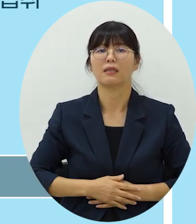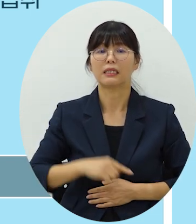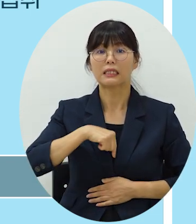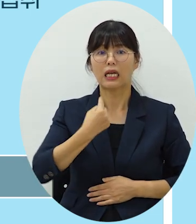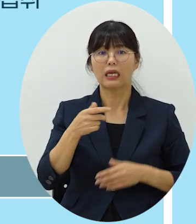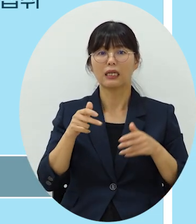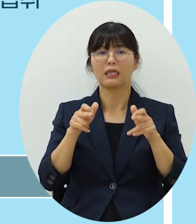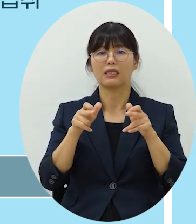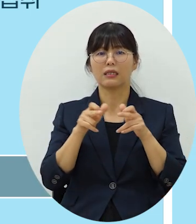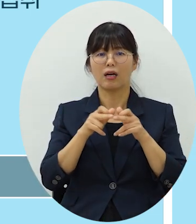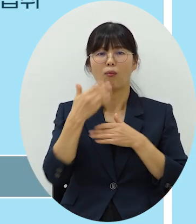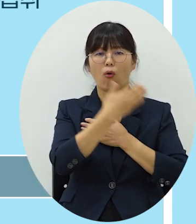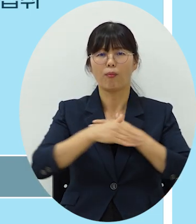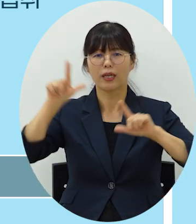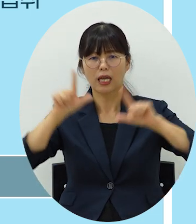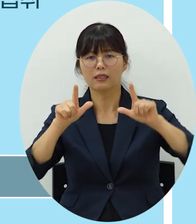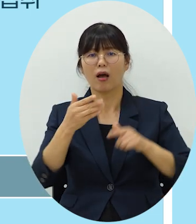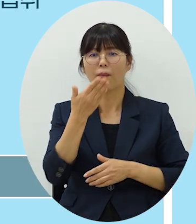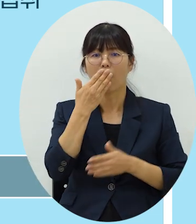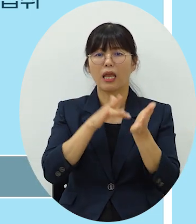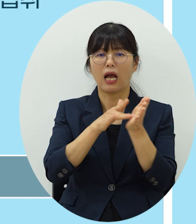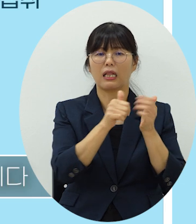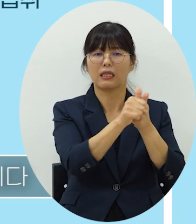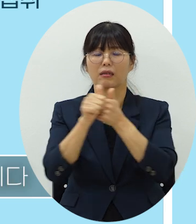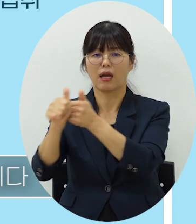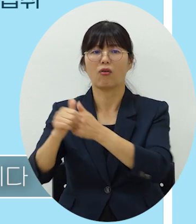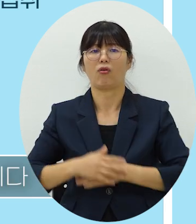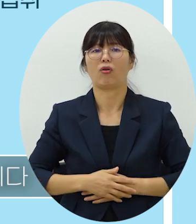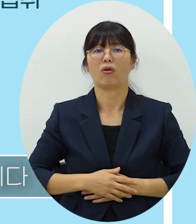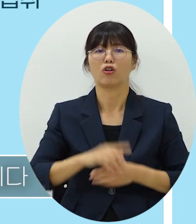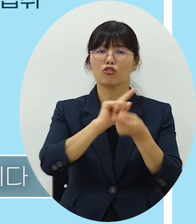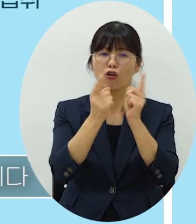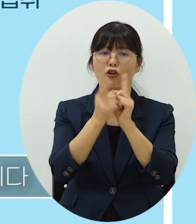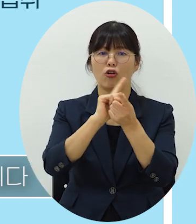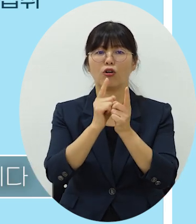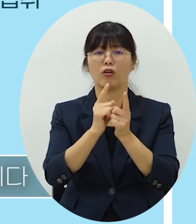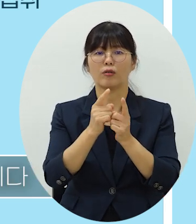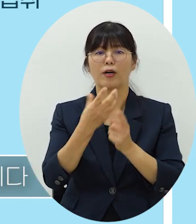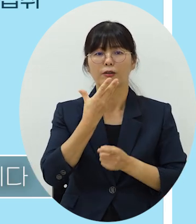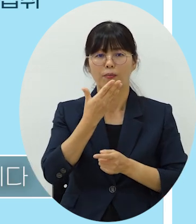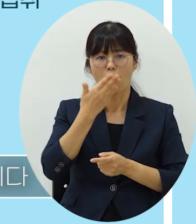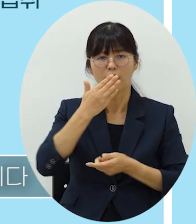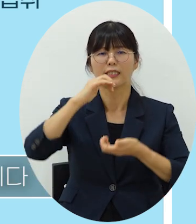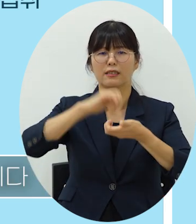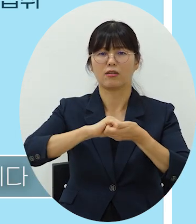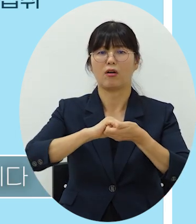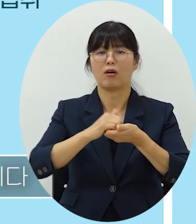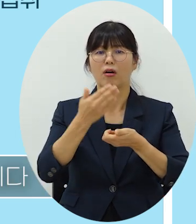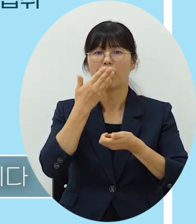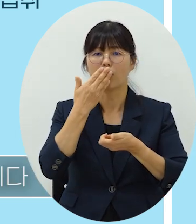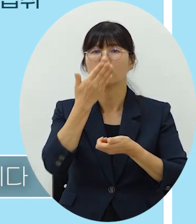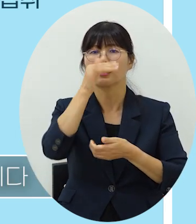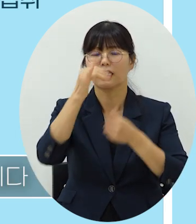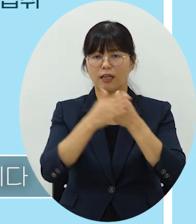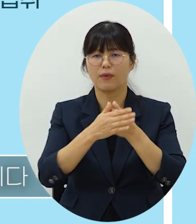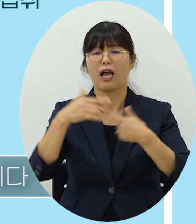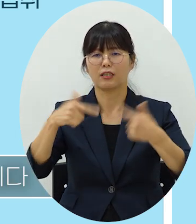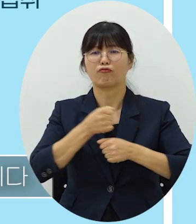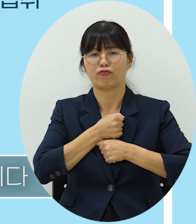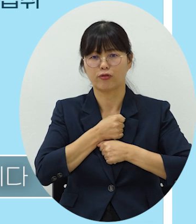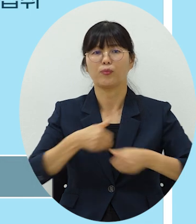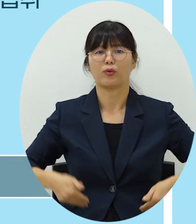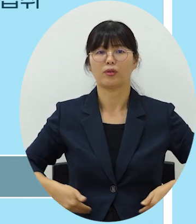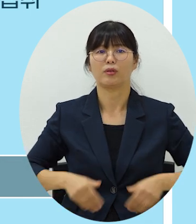자신의 장애와 신체 상태, 복용 약물에 따라 상호작용에 의한 섭취 제한 음식이 있을 수 있으니 주의하도록